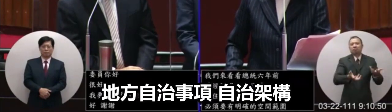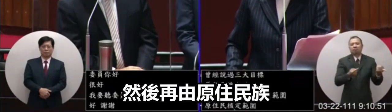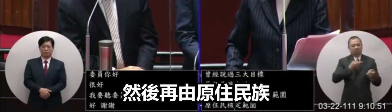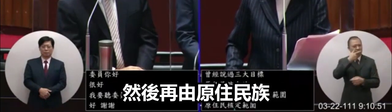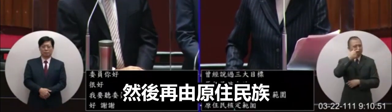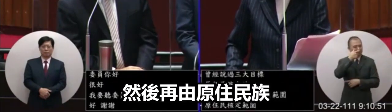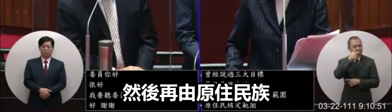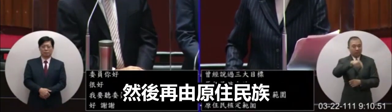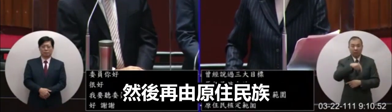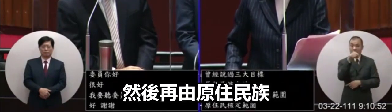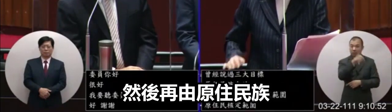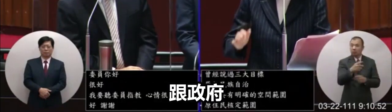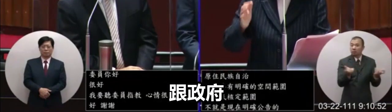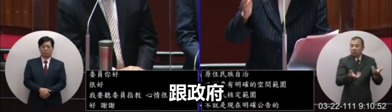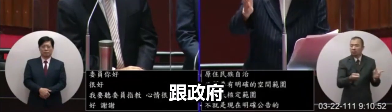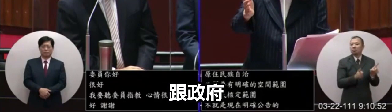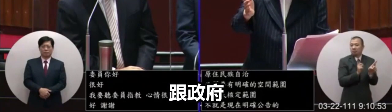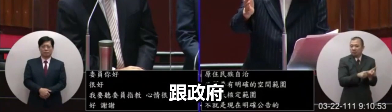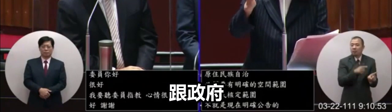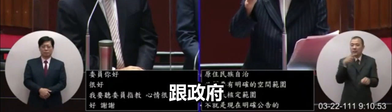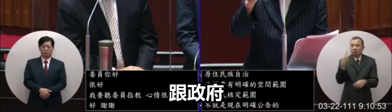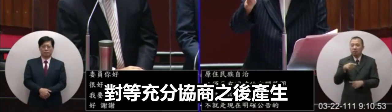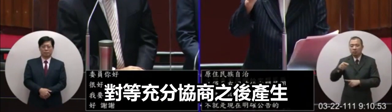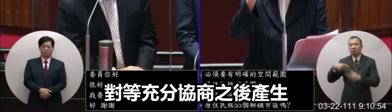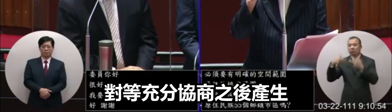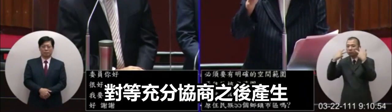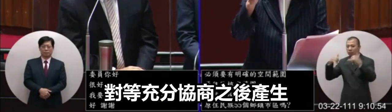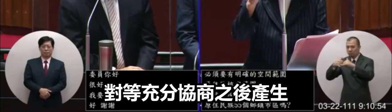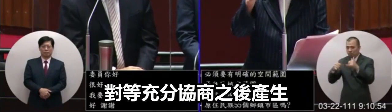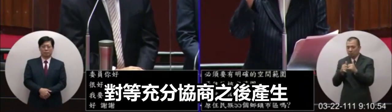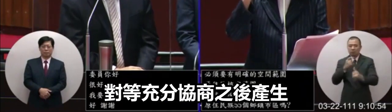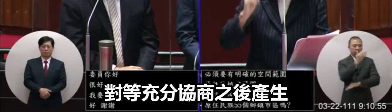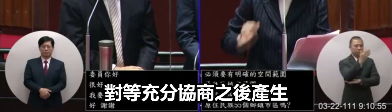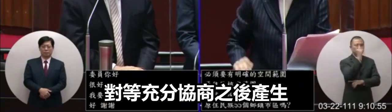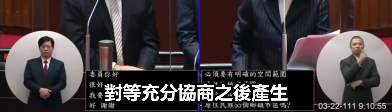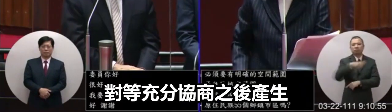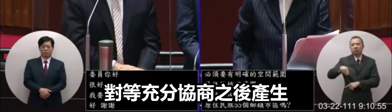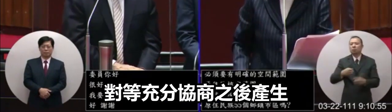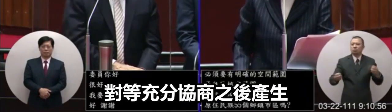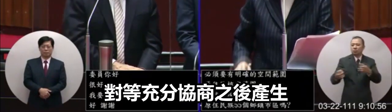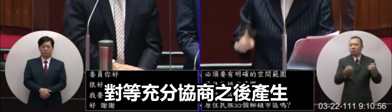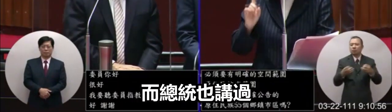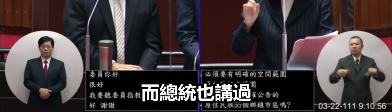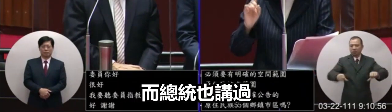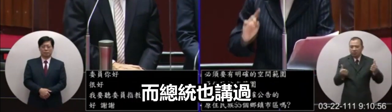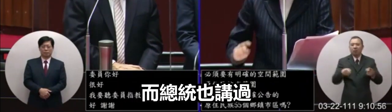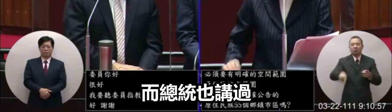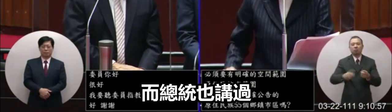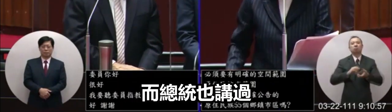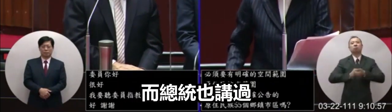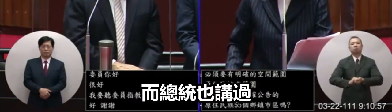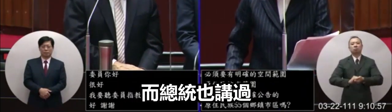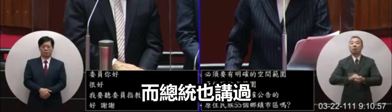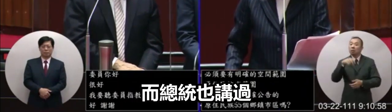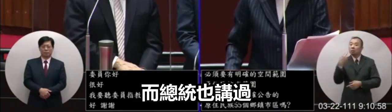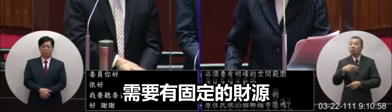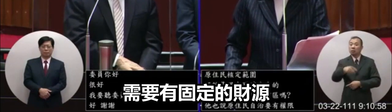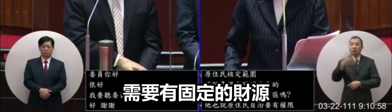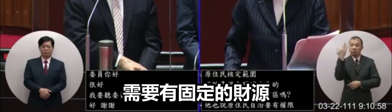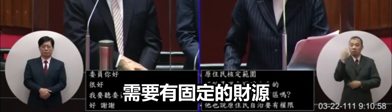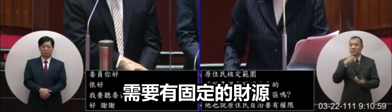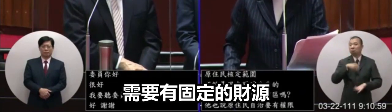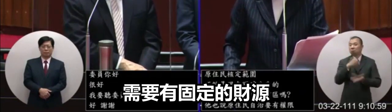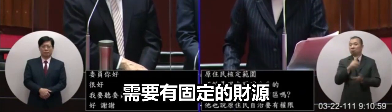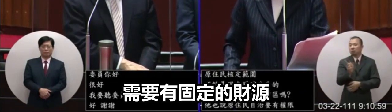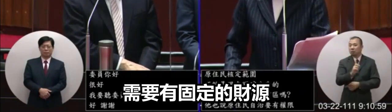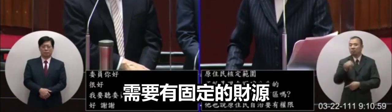架构，然后再由原住民族跟政府对等充分协商之后产生。而总统也讲过必须